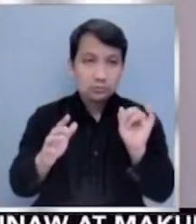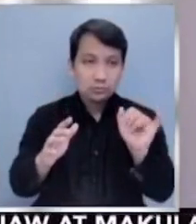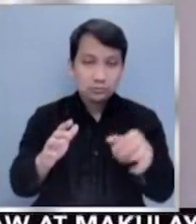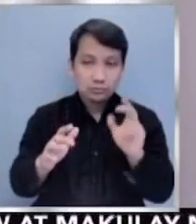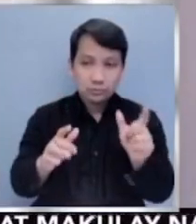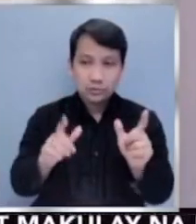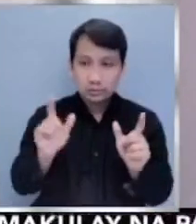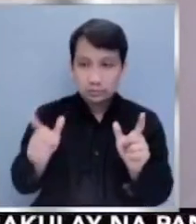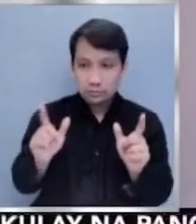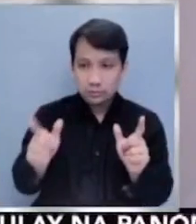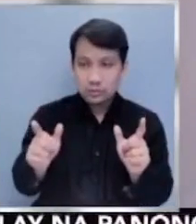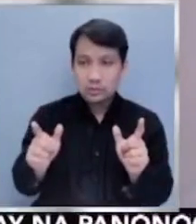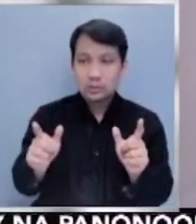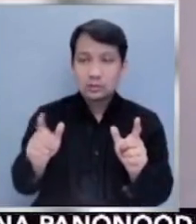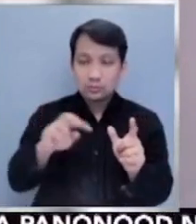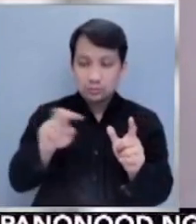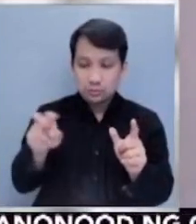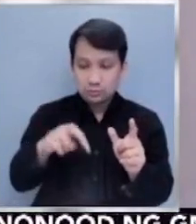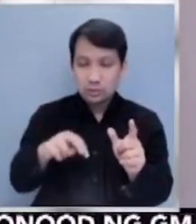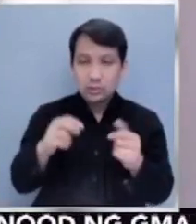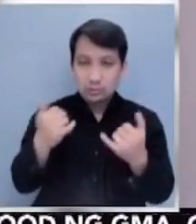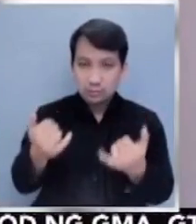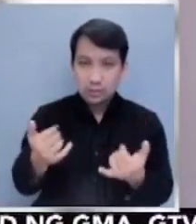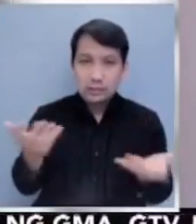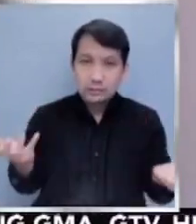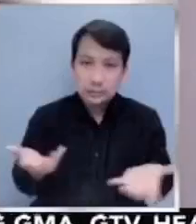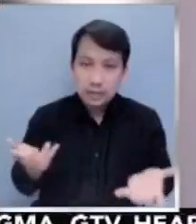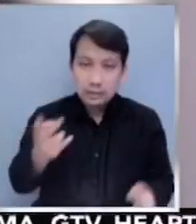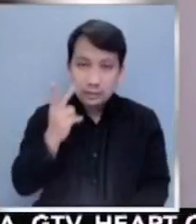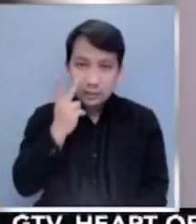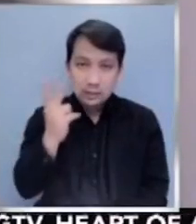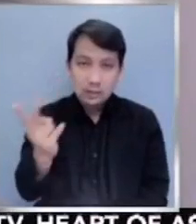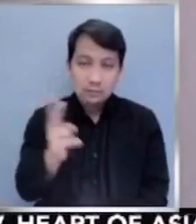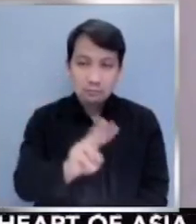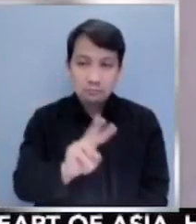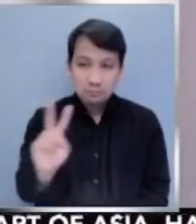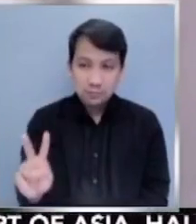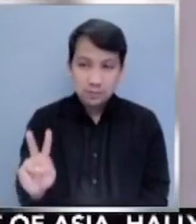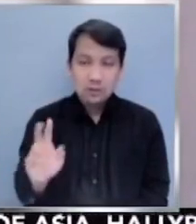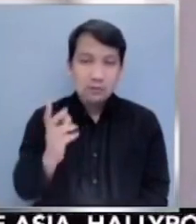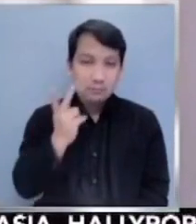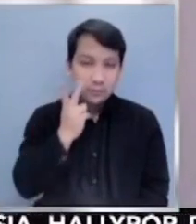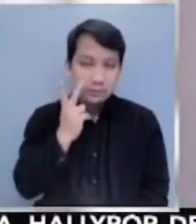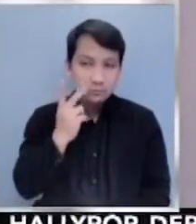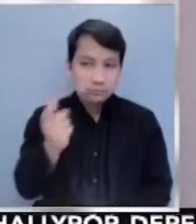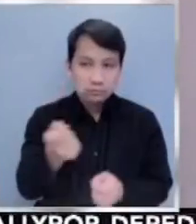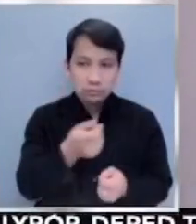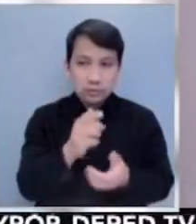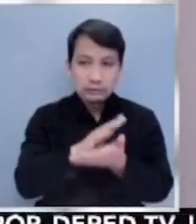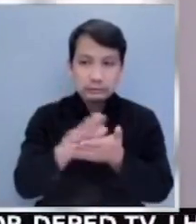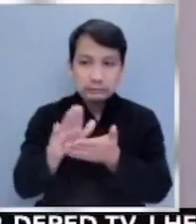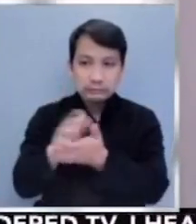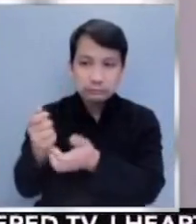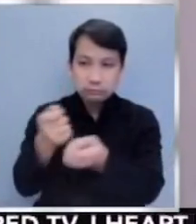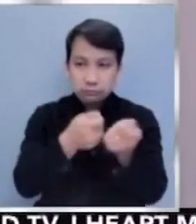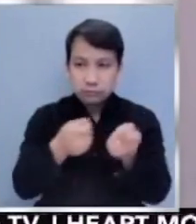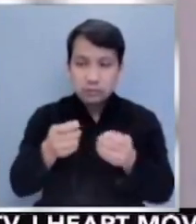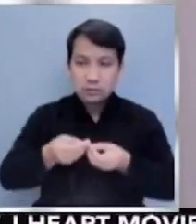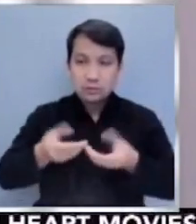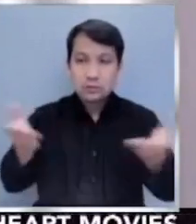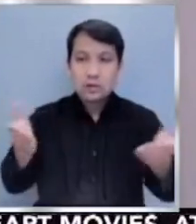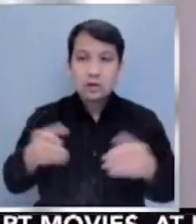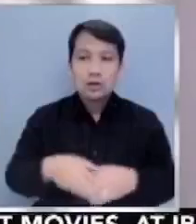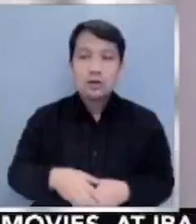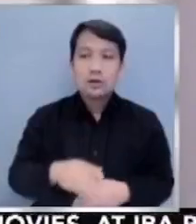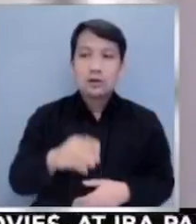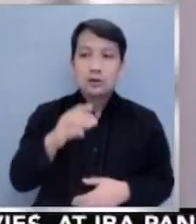400 sa bilang na yan na itala sa Valenzuela, kung saan nagsagawa kanina ng cleanup drive at namigay ng OV